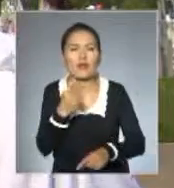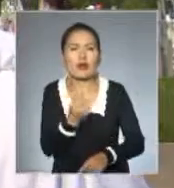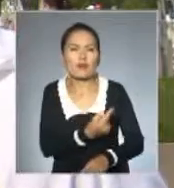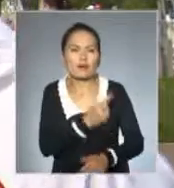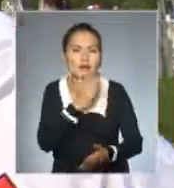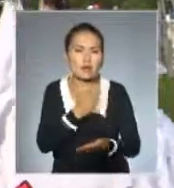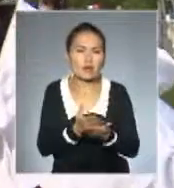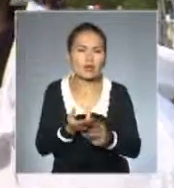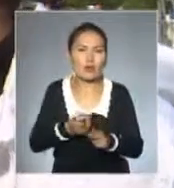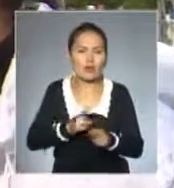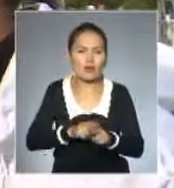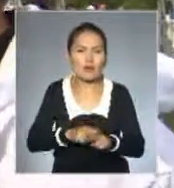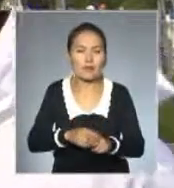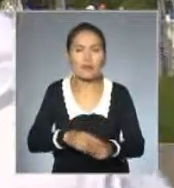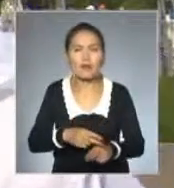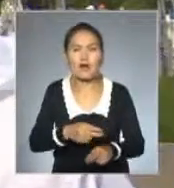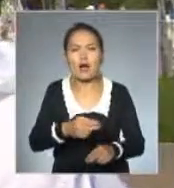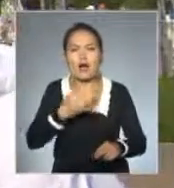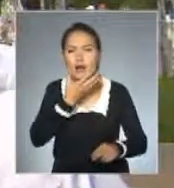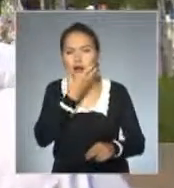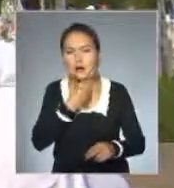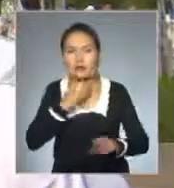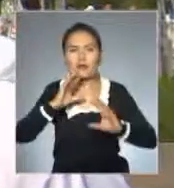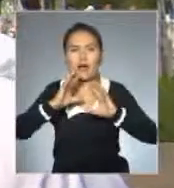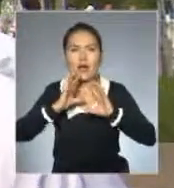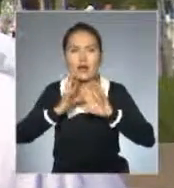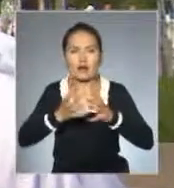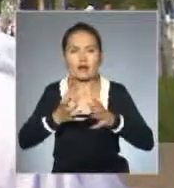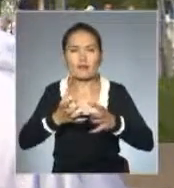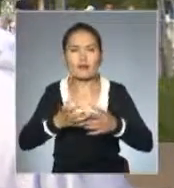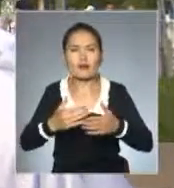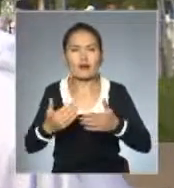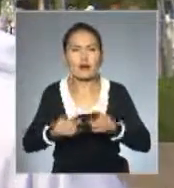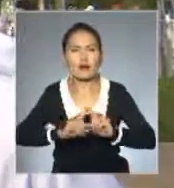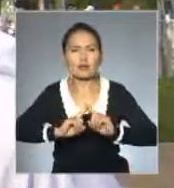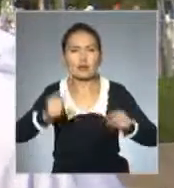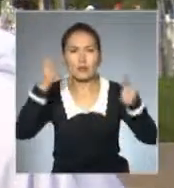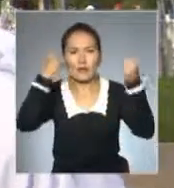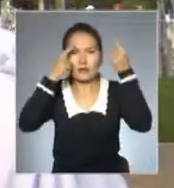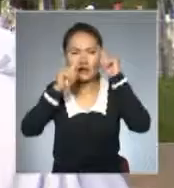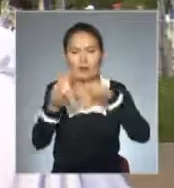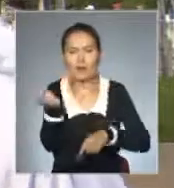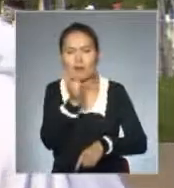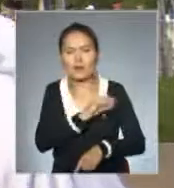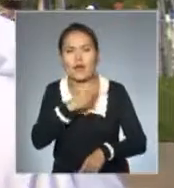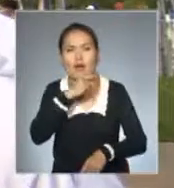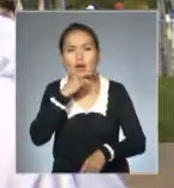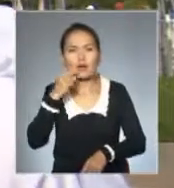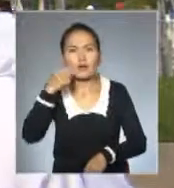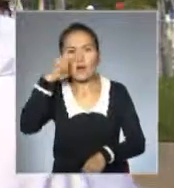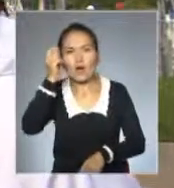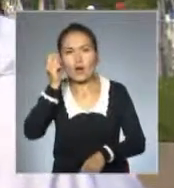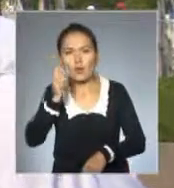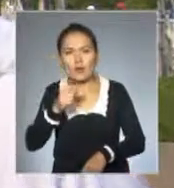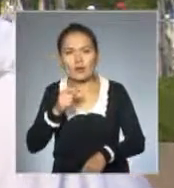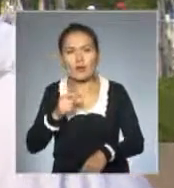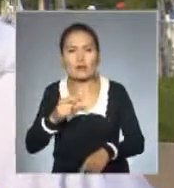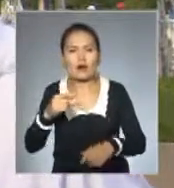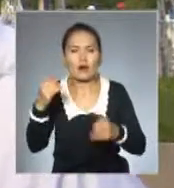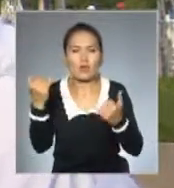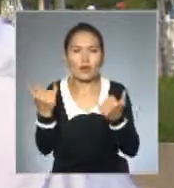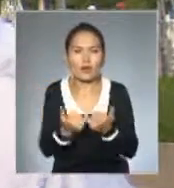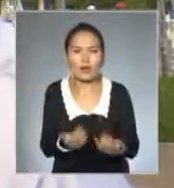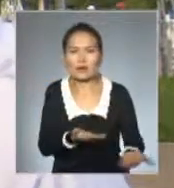болады. Бұл жерде әлемде таптырмас жаңа технологиялар қолданылды. Ресейден, Украинадан және өзге де елдерден меймандар